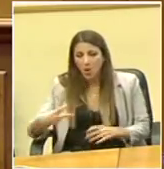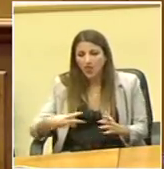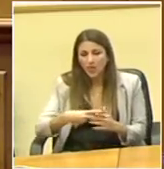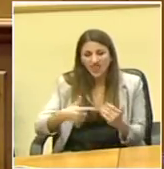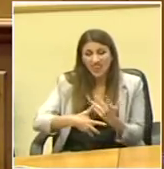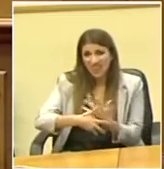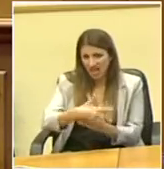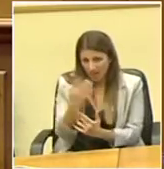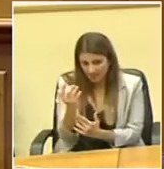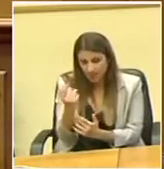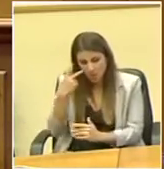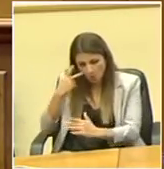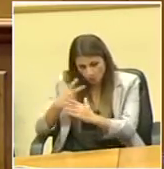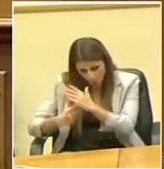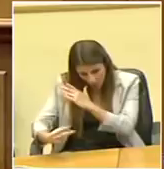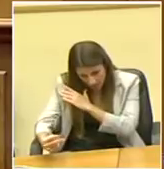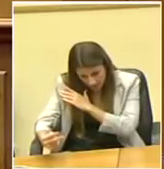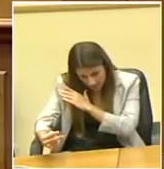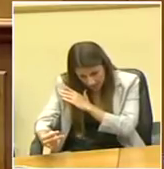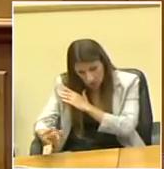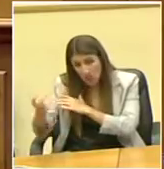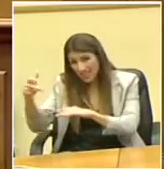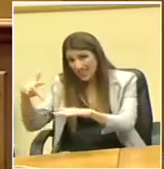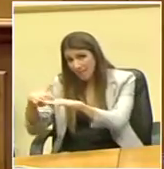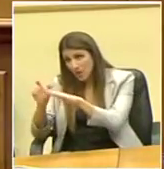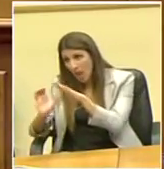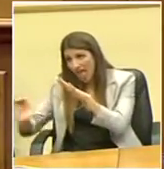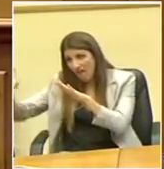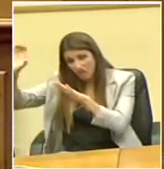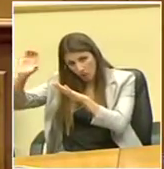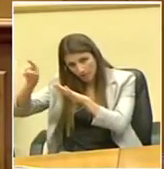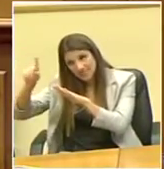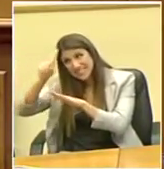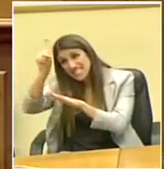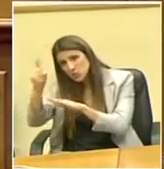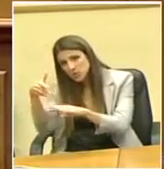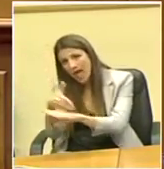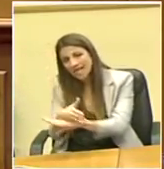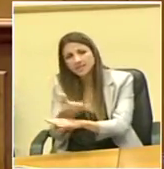2015 προβλεπόταν ότι το ESM ενδέχεται να ζητήσει εγγύησεις. Η